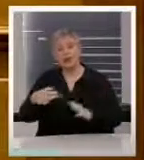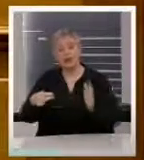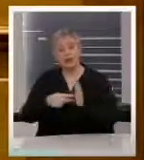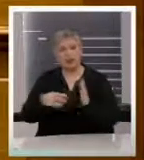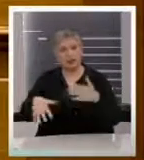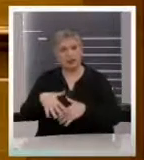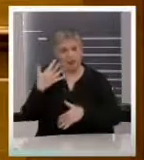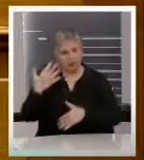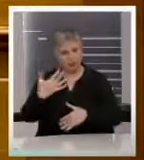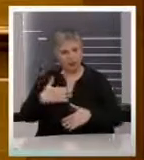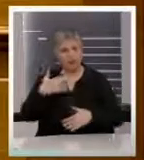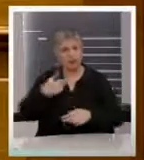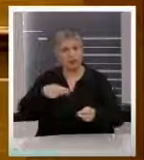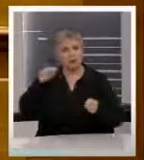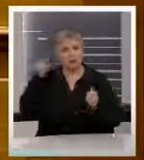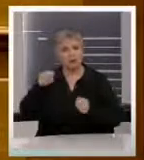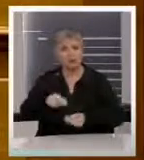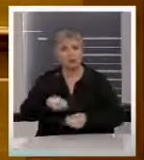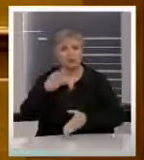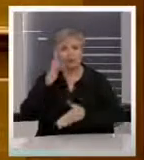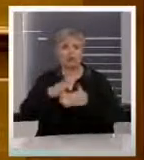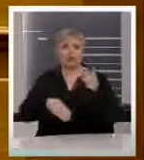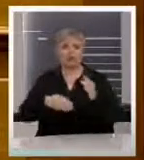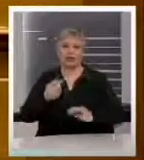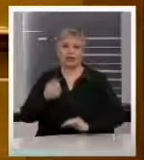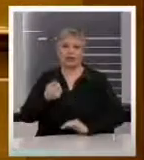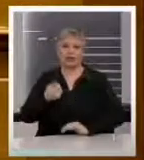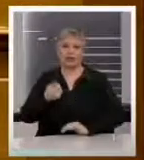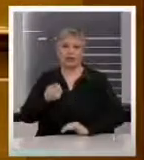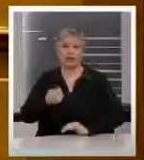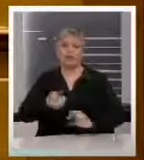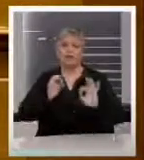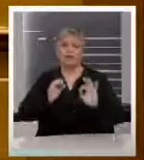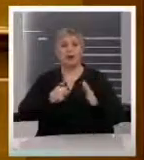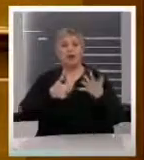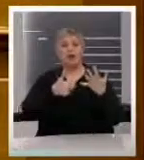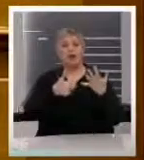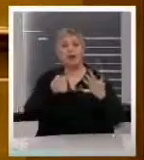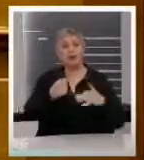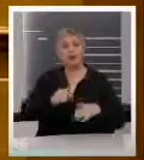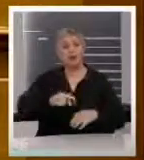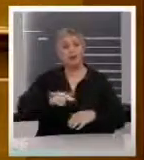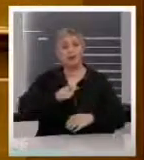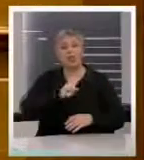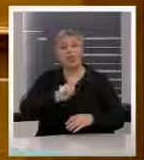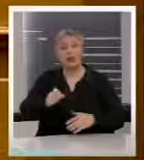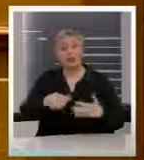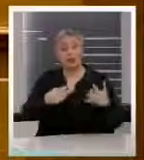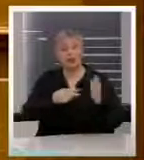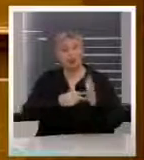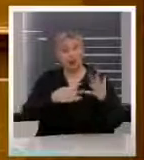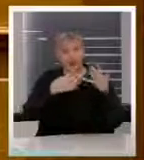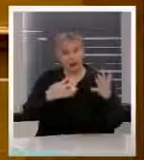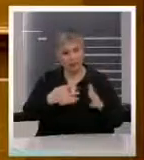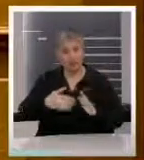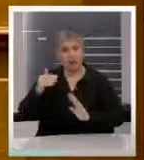Υπουργείου Άμυνας μειώθηκε κατά 50% σε απόλυτες τιμές από 6,5 δις το 9 σε 3,2 δις το